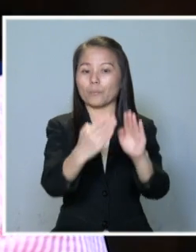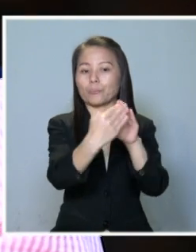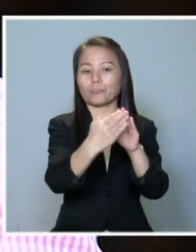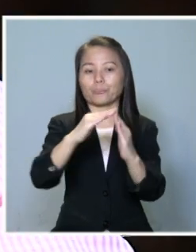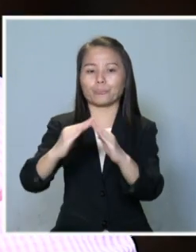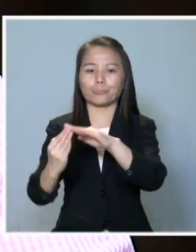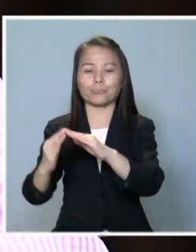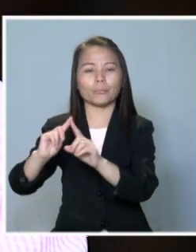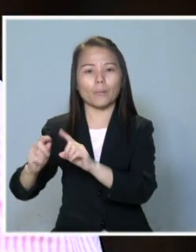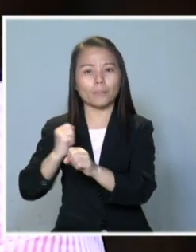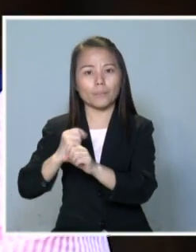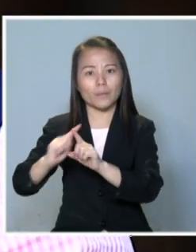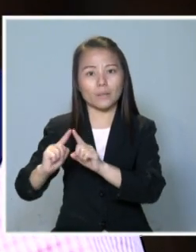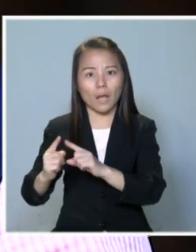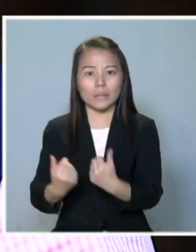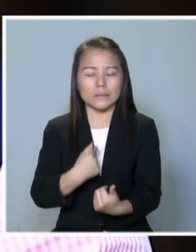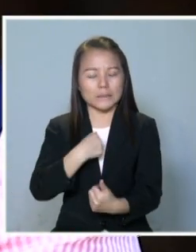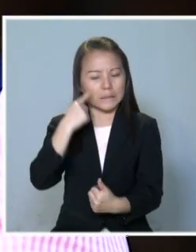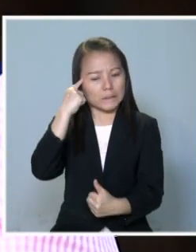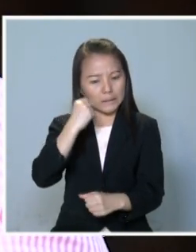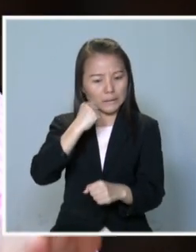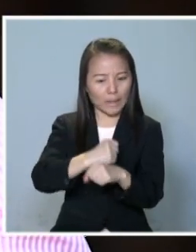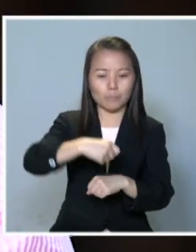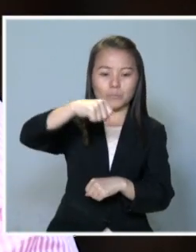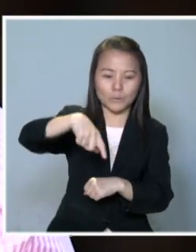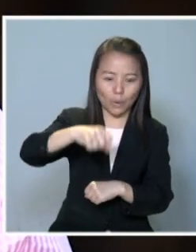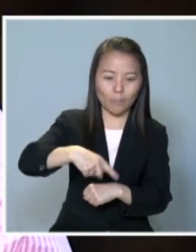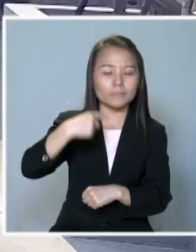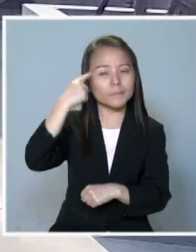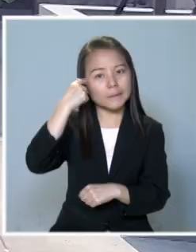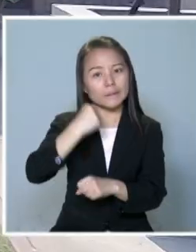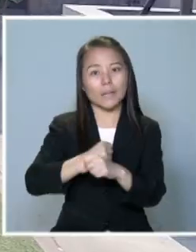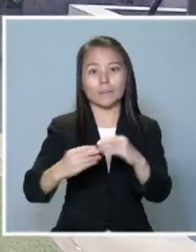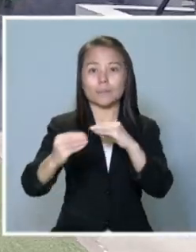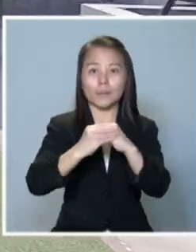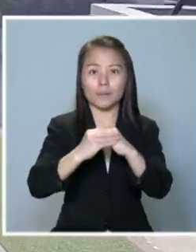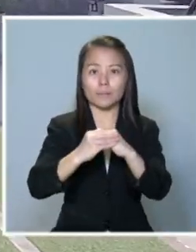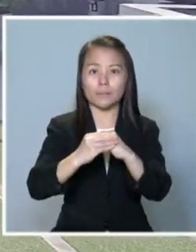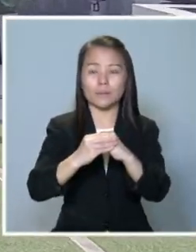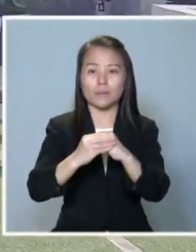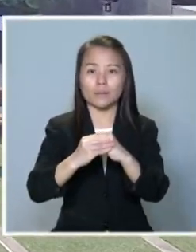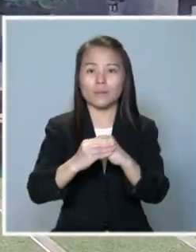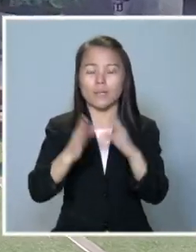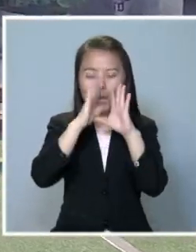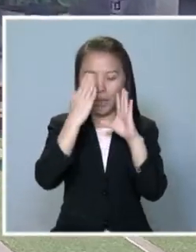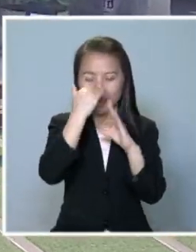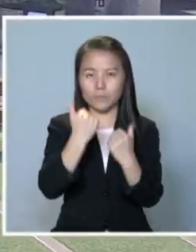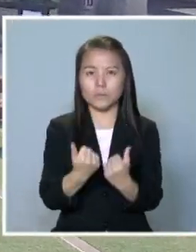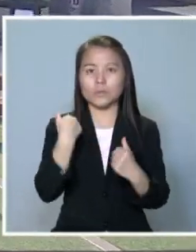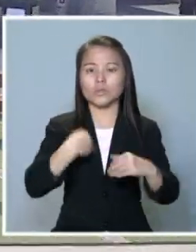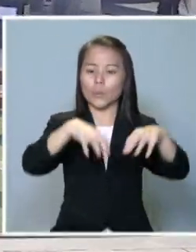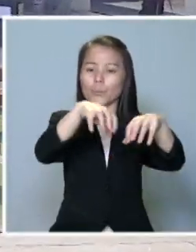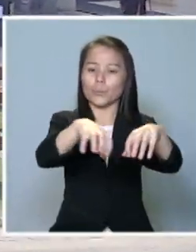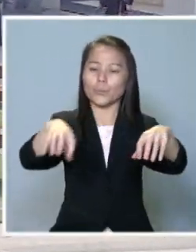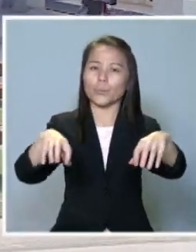เหลืออยู่และสิ่งที่เราสร้างหรือใส่เข้าไปเพิ่มให้ที่นี่เป็นอย่างที่เป็นทุกวันนี้นะครับเพราะฉะนั้นอาจจะเป็นสมัยใหม่ตึกอาจจะ